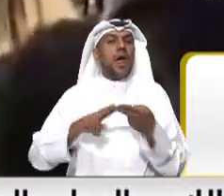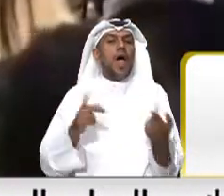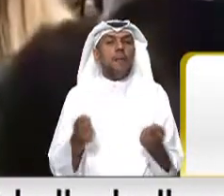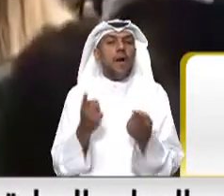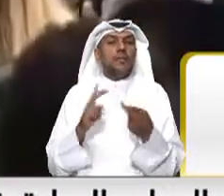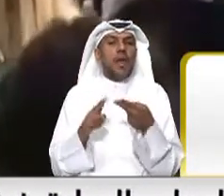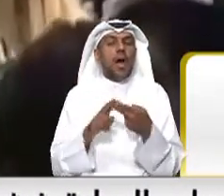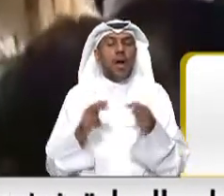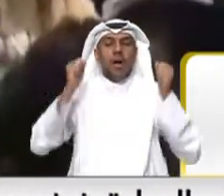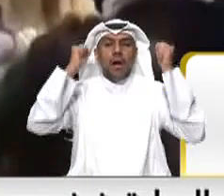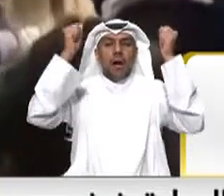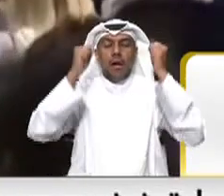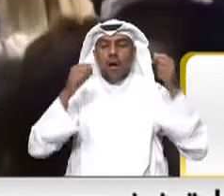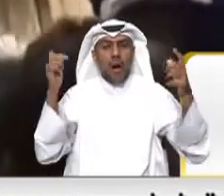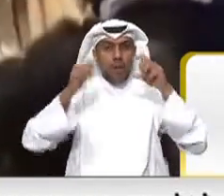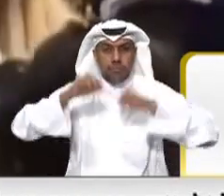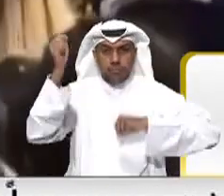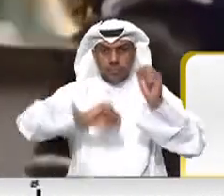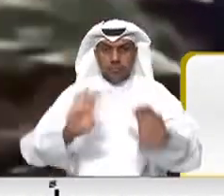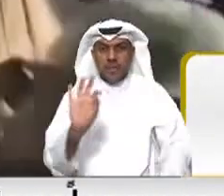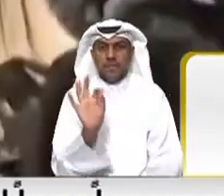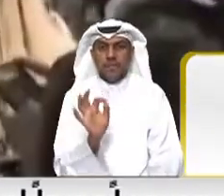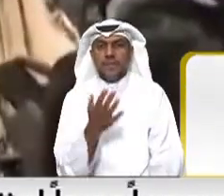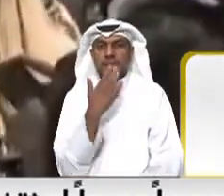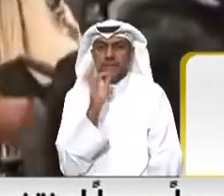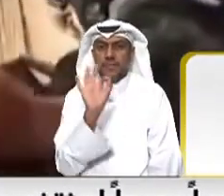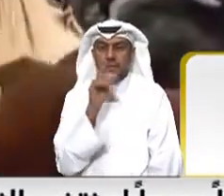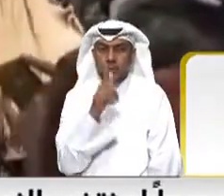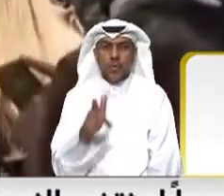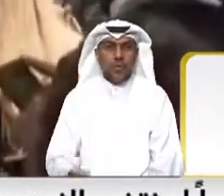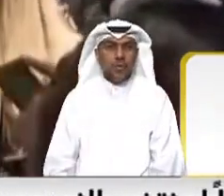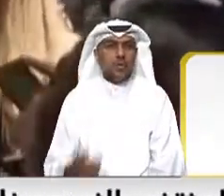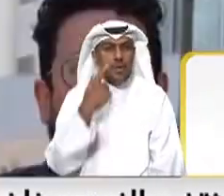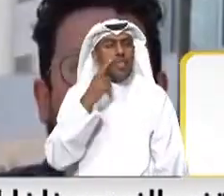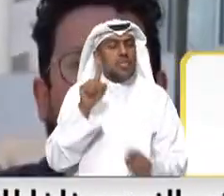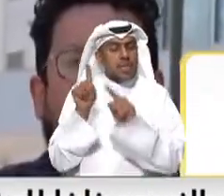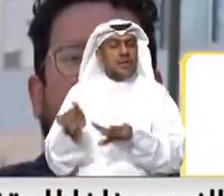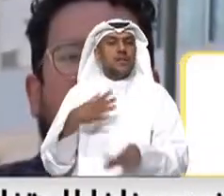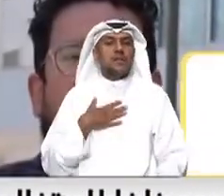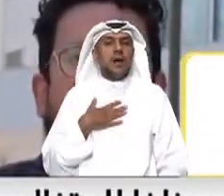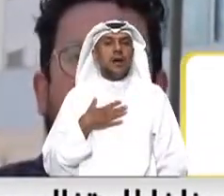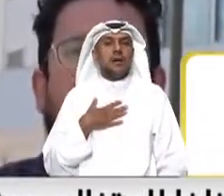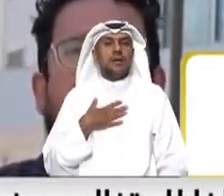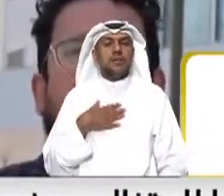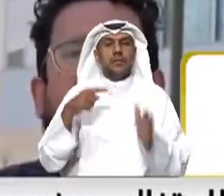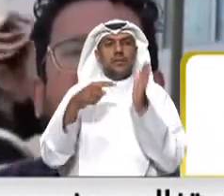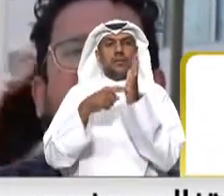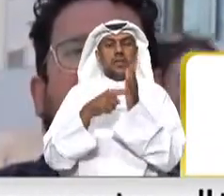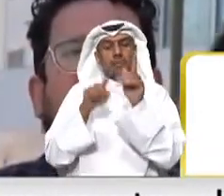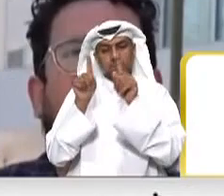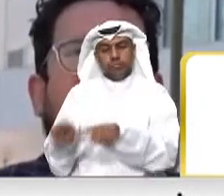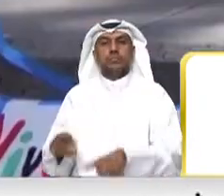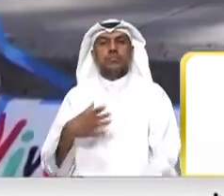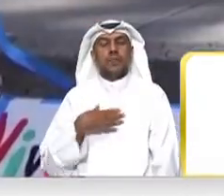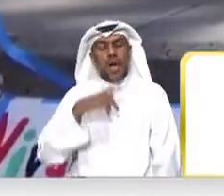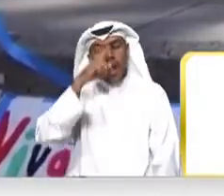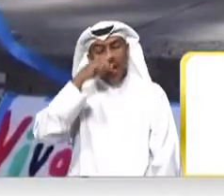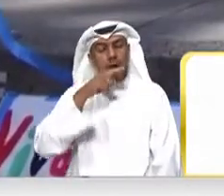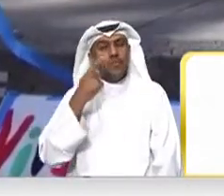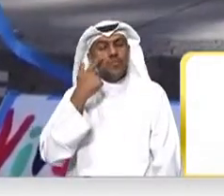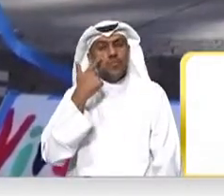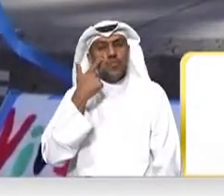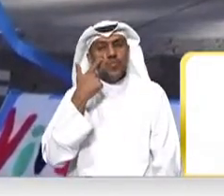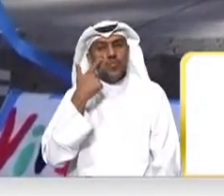الاخيره وتعهد المحتجون بالابقاء على المخيم في الحرم الجامعي حتى تلبيه مطالبهم